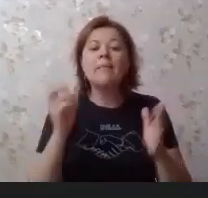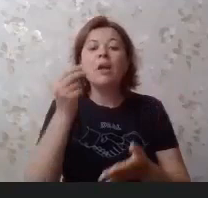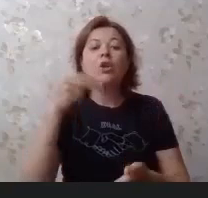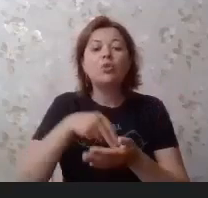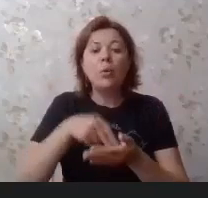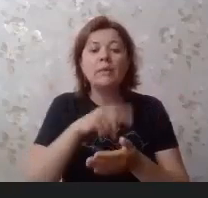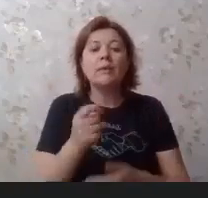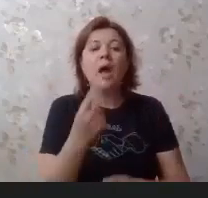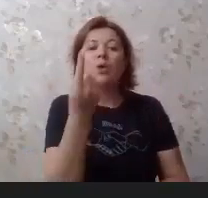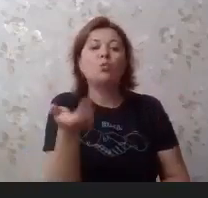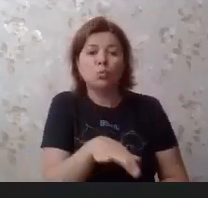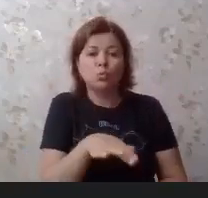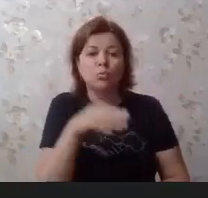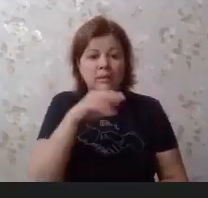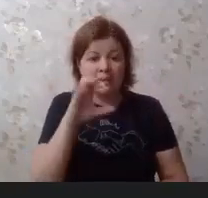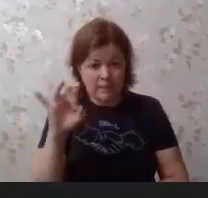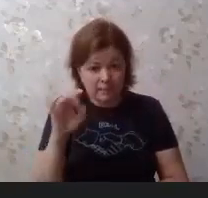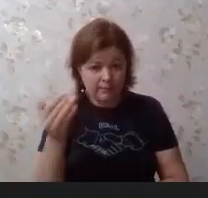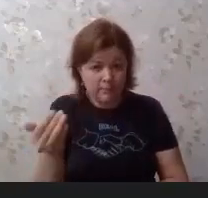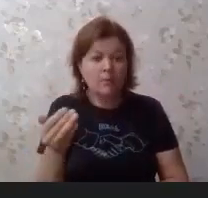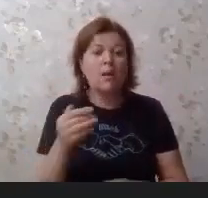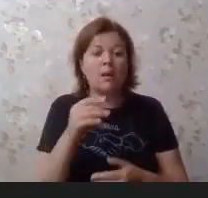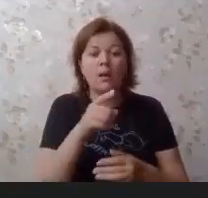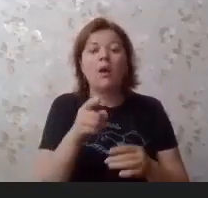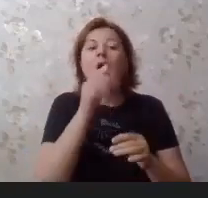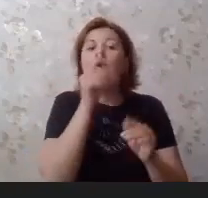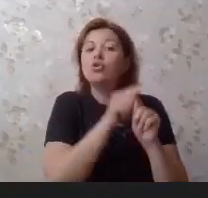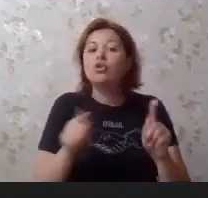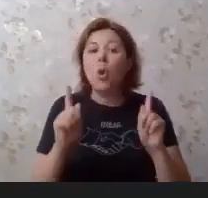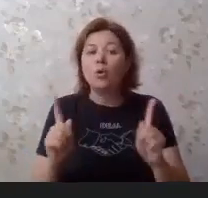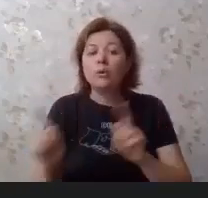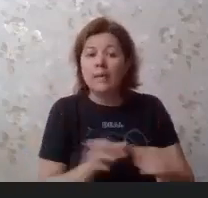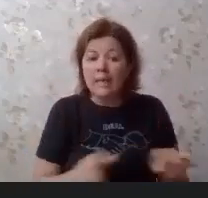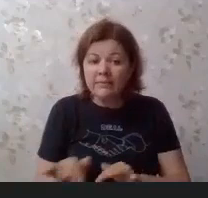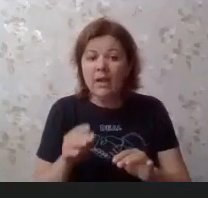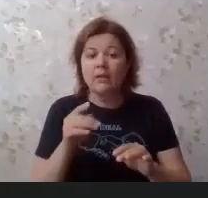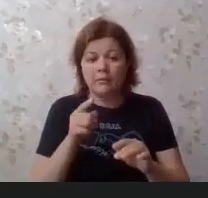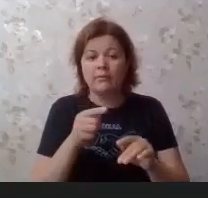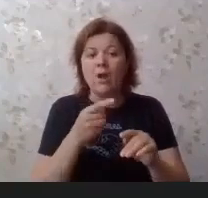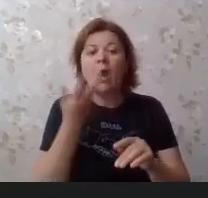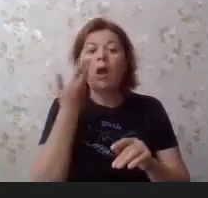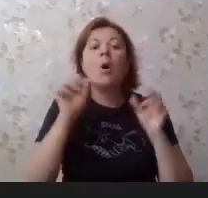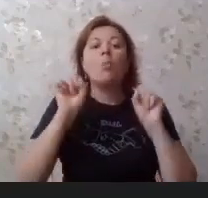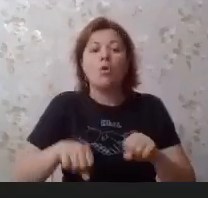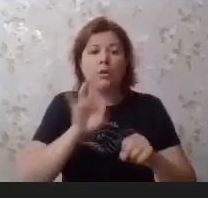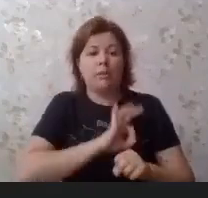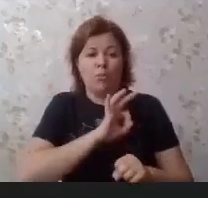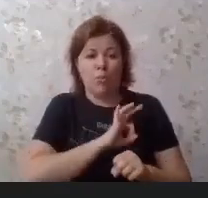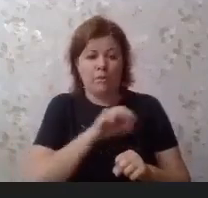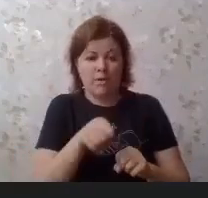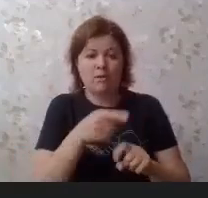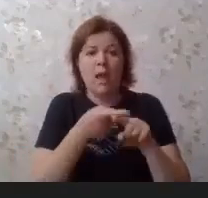сертификатом, срок действия, в течение которого можно использовать сертификат. Ну, срок действия для ТСР, как правило, это год.